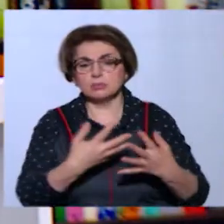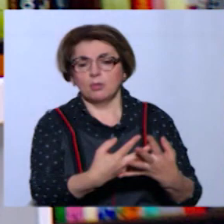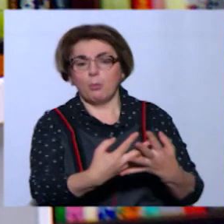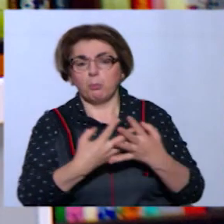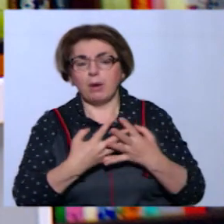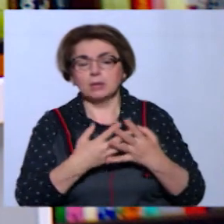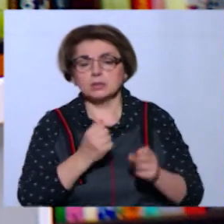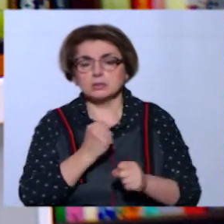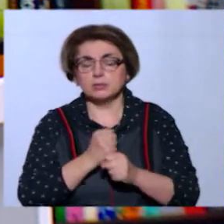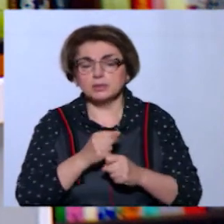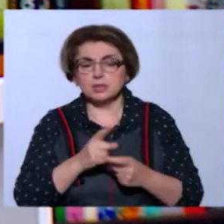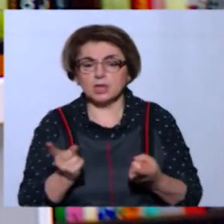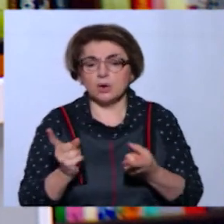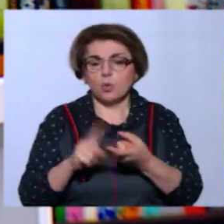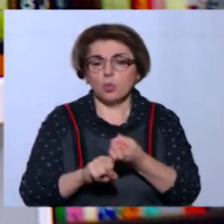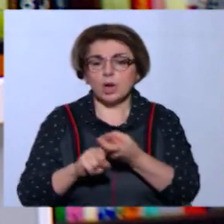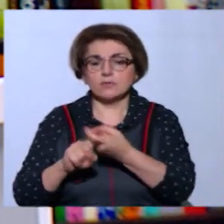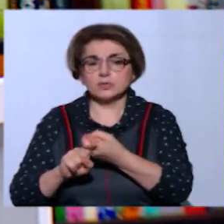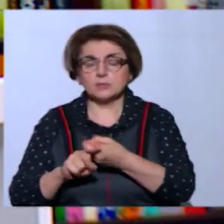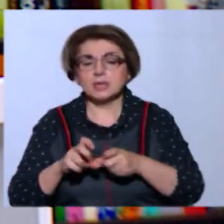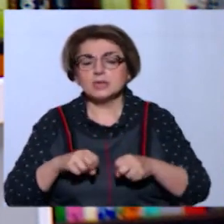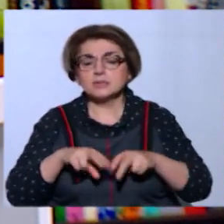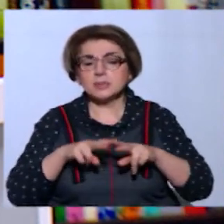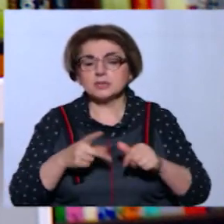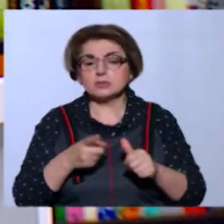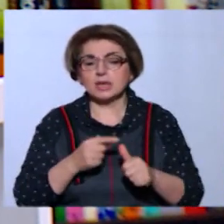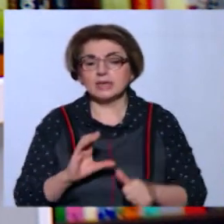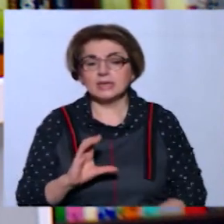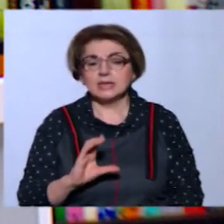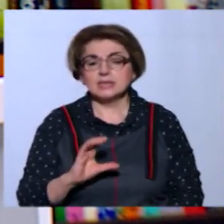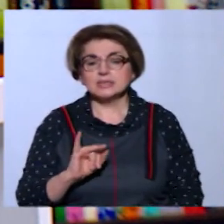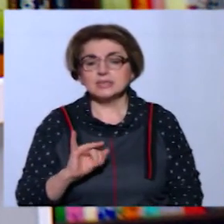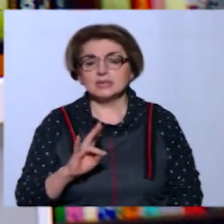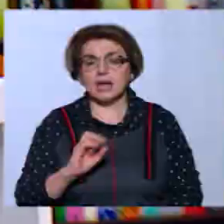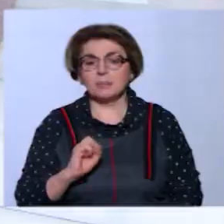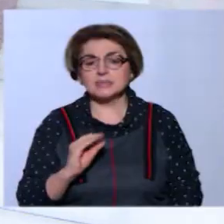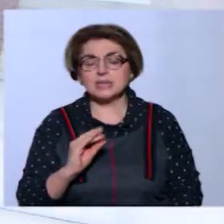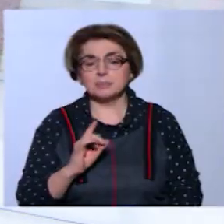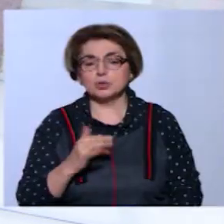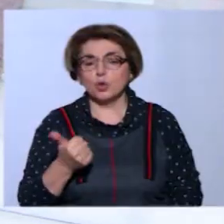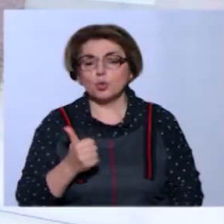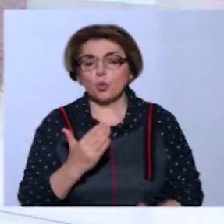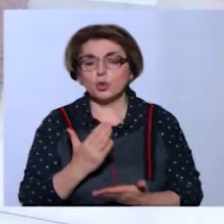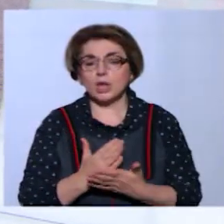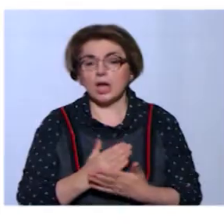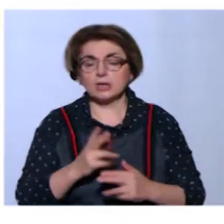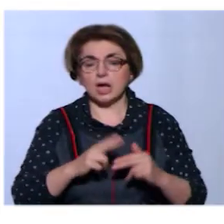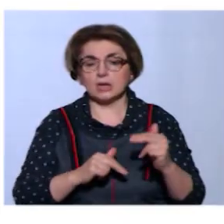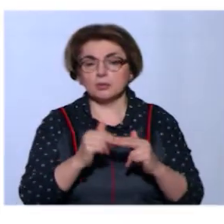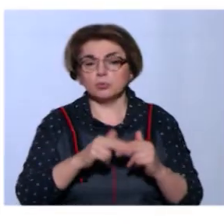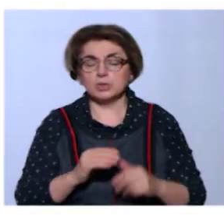ერთმანეთს უკავშირდებიან სინაფსებით. აი ეხლა ჩვენ განვიხილავთ, როგორი აგებულება აქვს